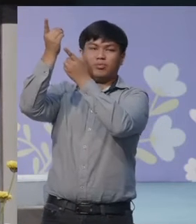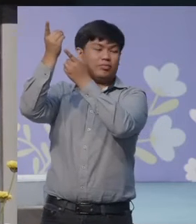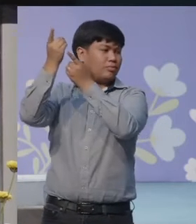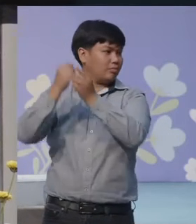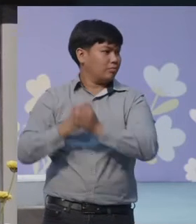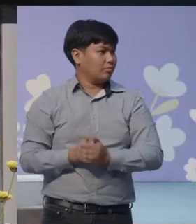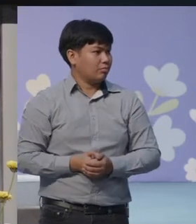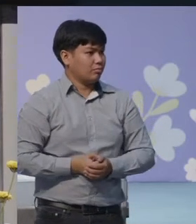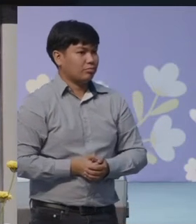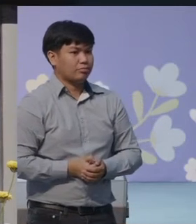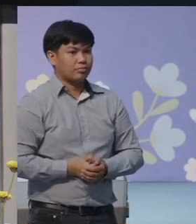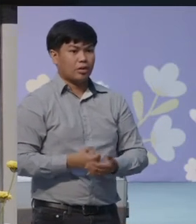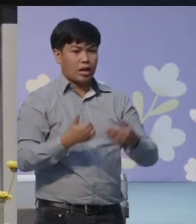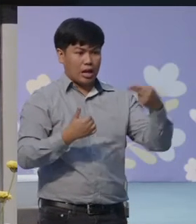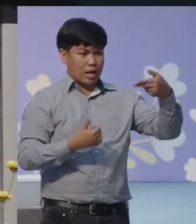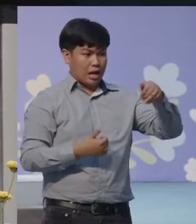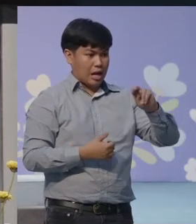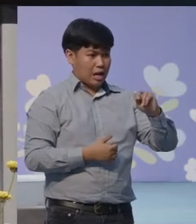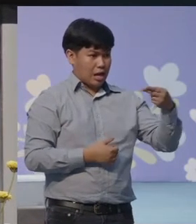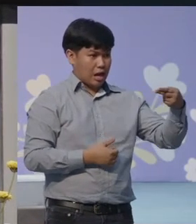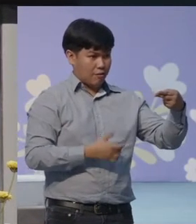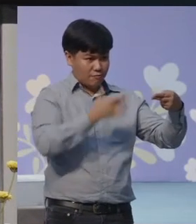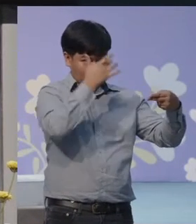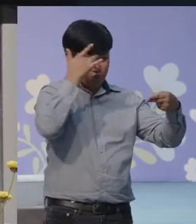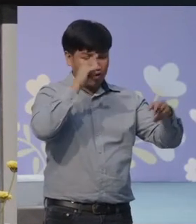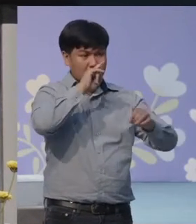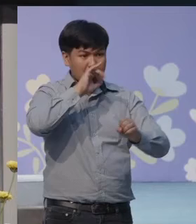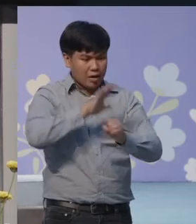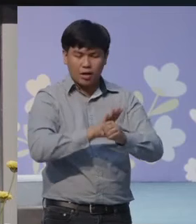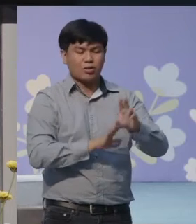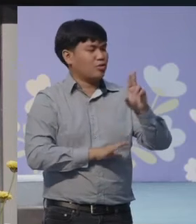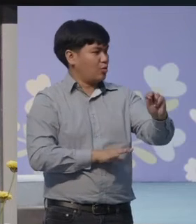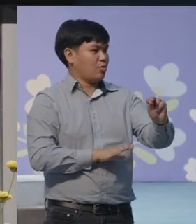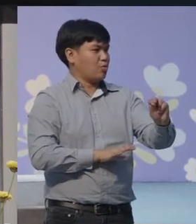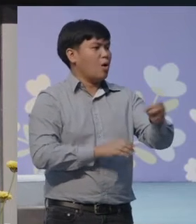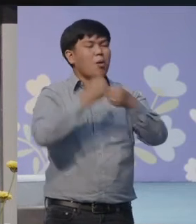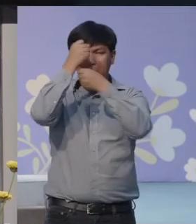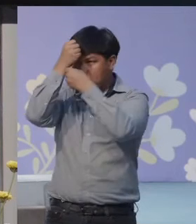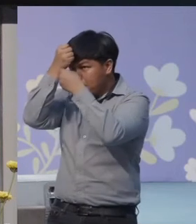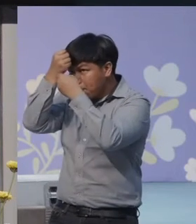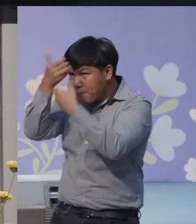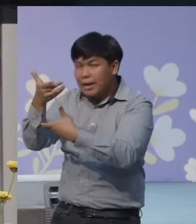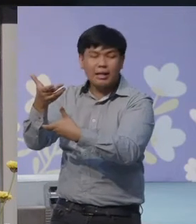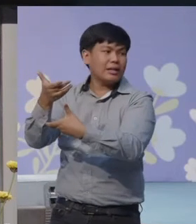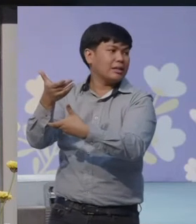hindi tinalikuran ni Hana ang kanyang panata. Sinunod niya